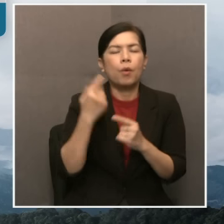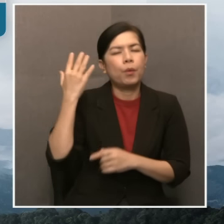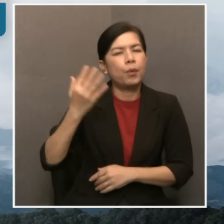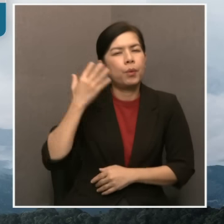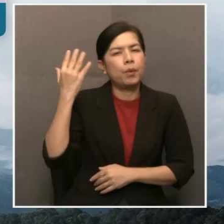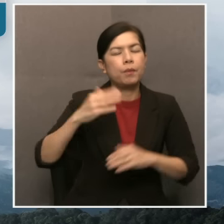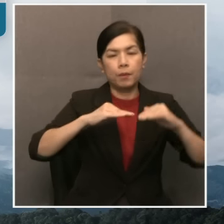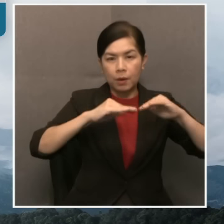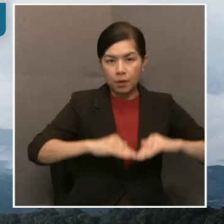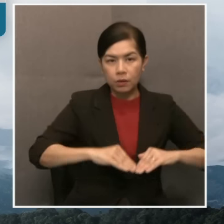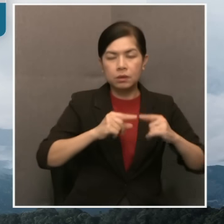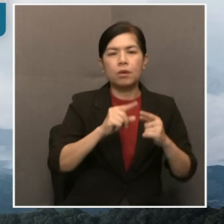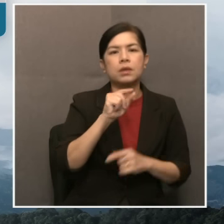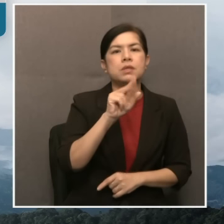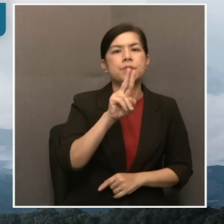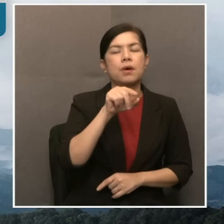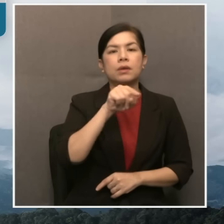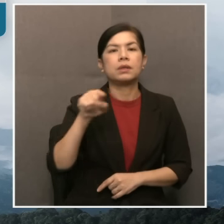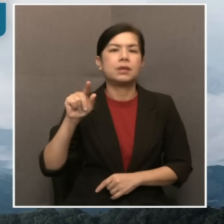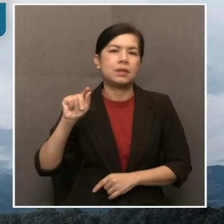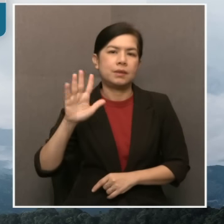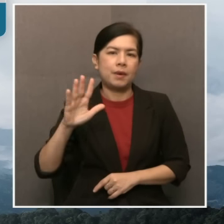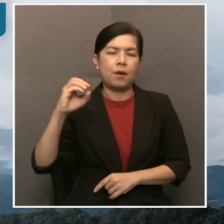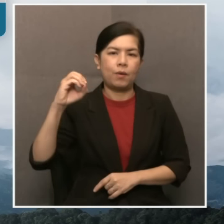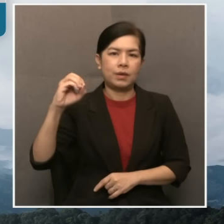ภูมิต่ำสุด 22-25 องศาเซลเ